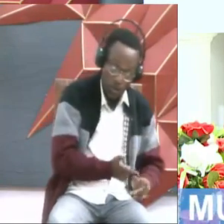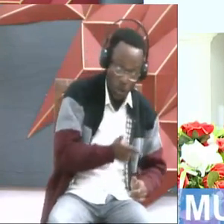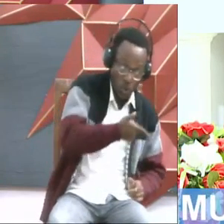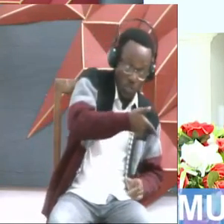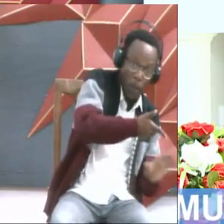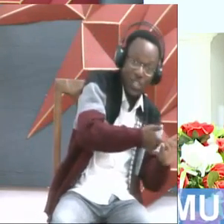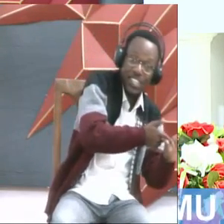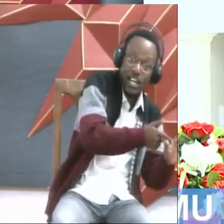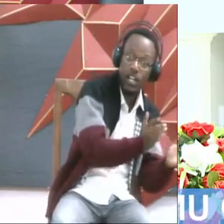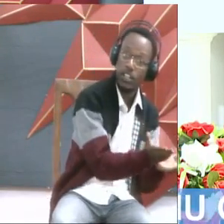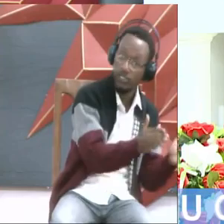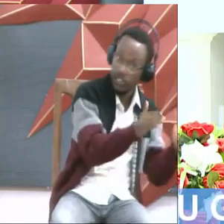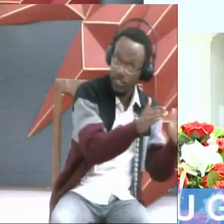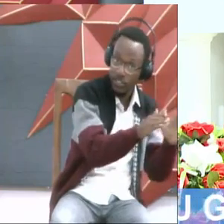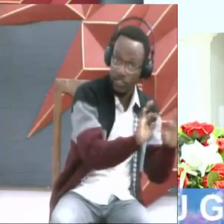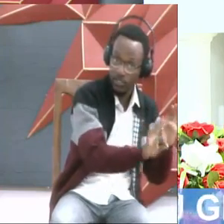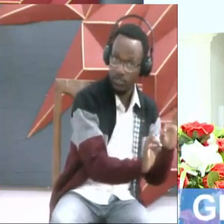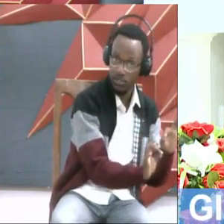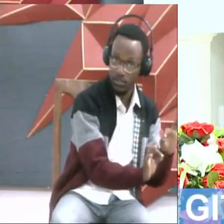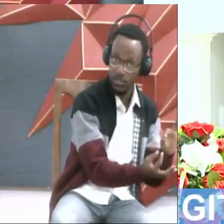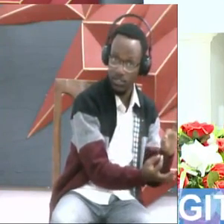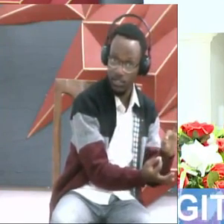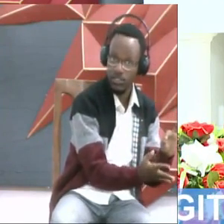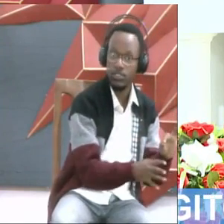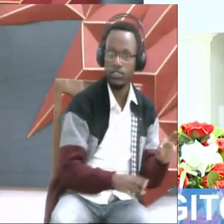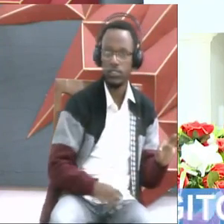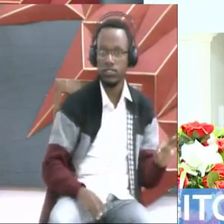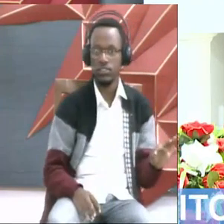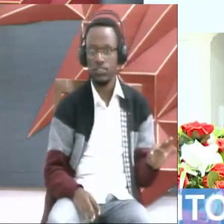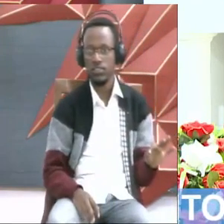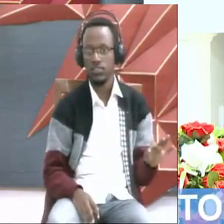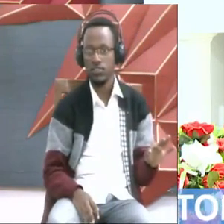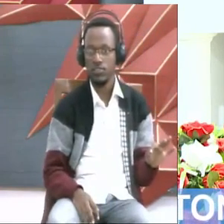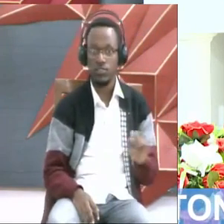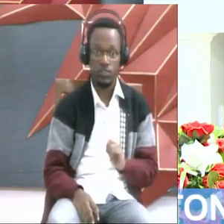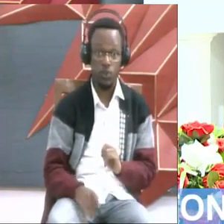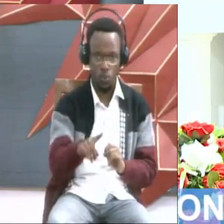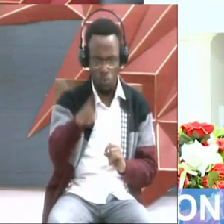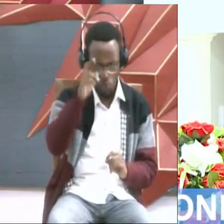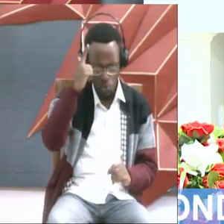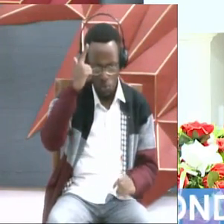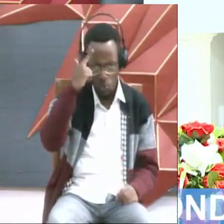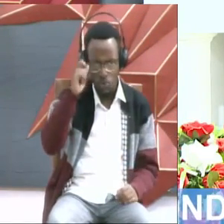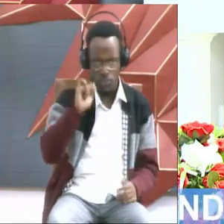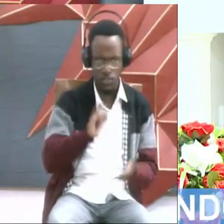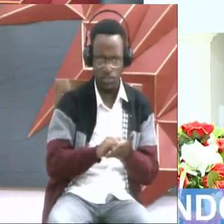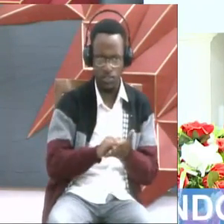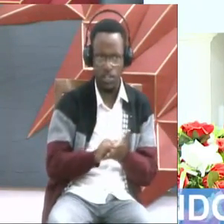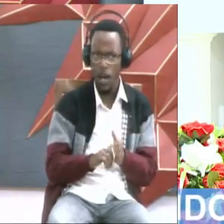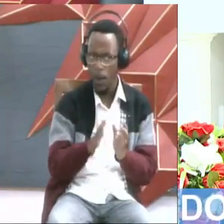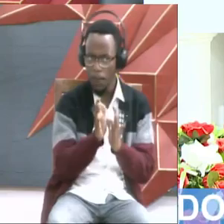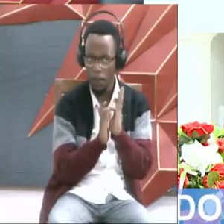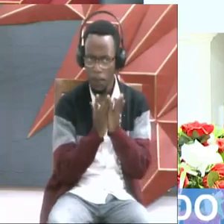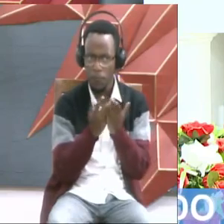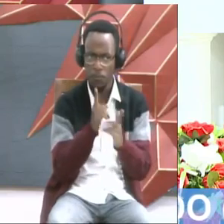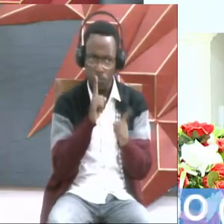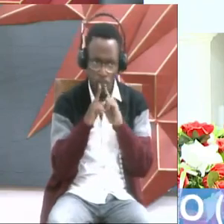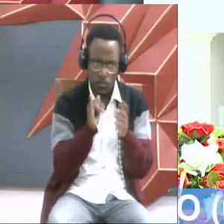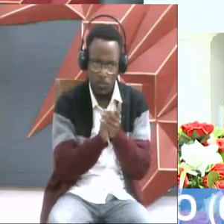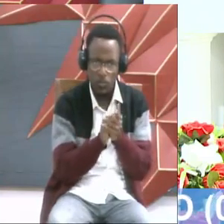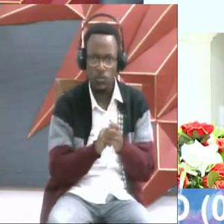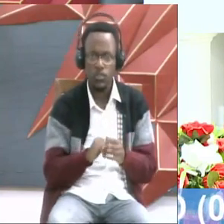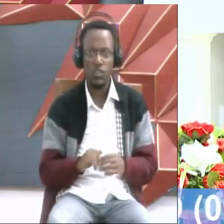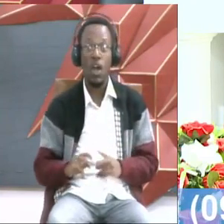Amen. Je répète cela pour que vous puissiez. Vous savez qu'avant, la